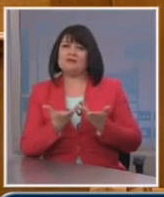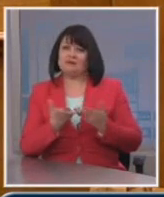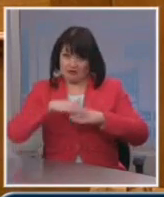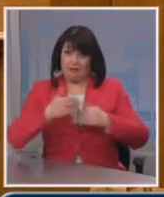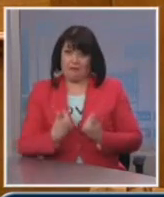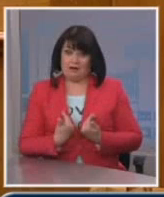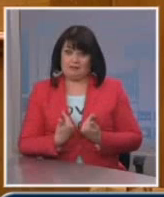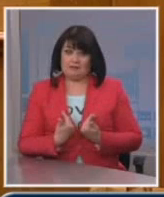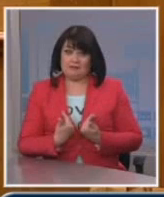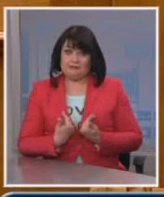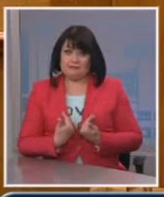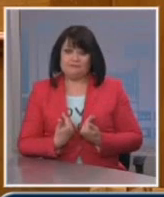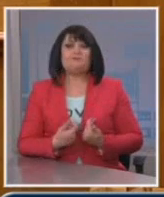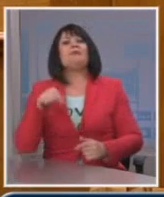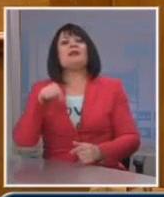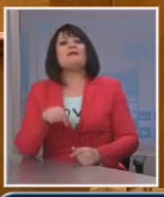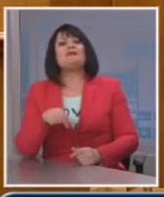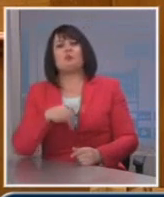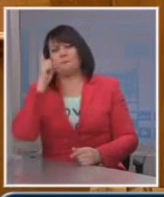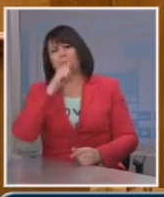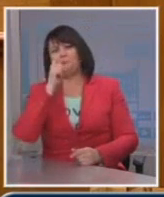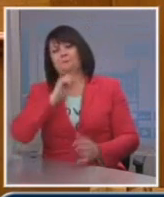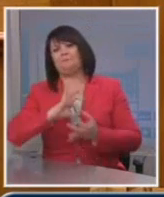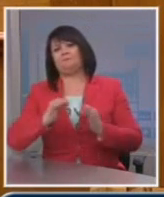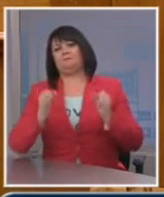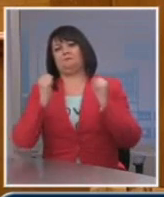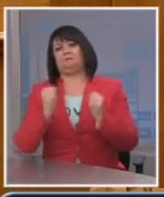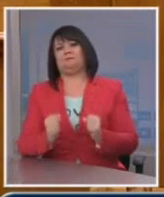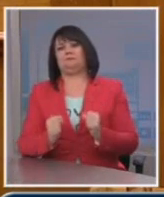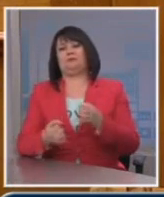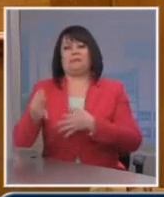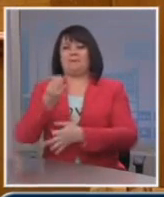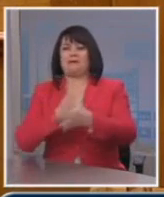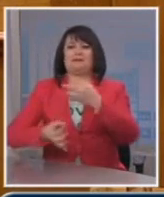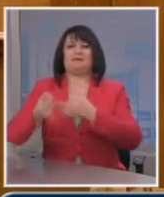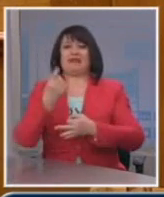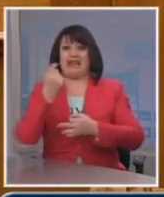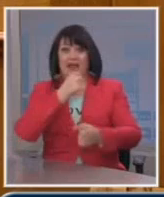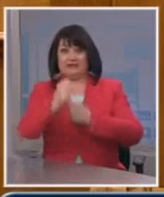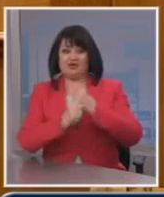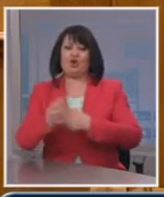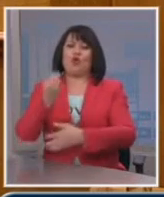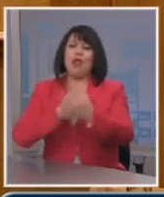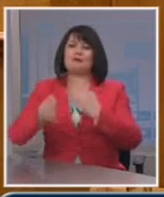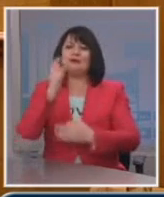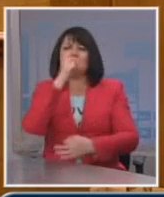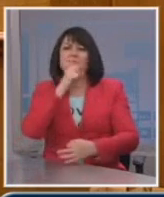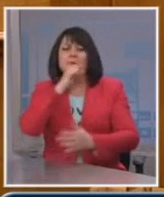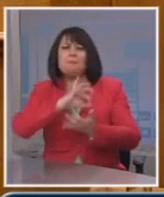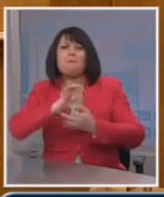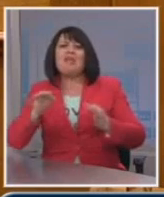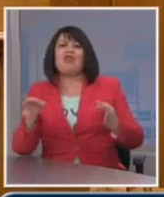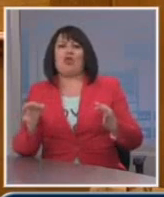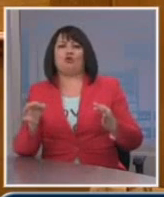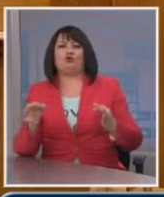Αυτός όμως είναι ο βασικός μύθος πάνω στον οποίο χτίζεται την επιχειρηματολογία σας 1,5 χρόνο τώρα. Ένας μύθος